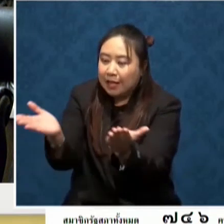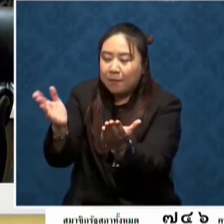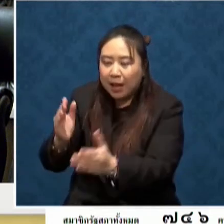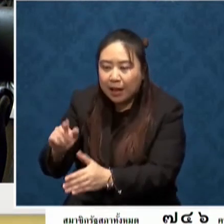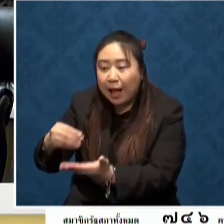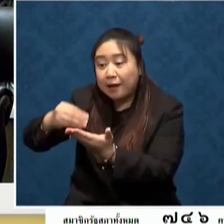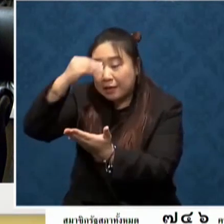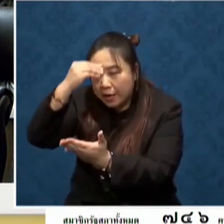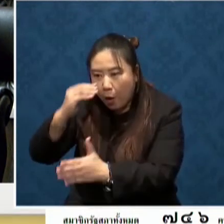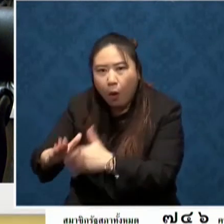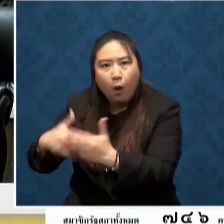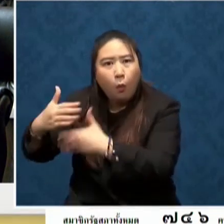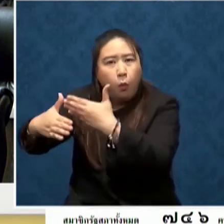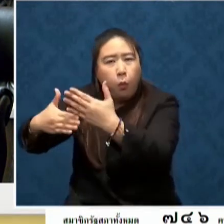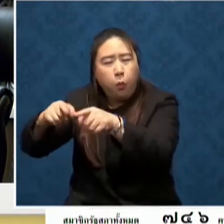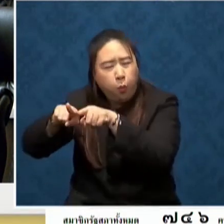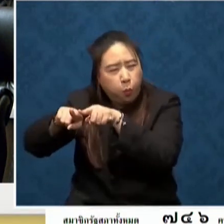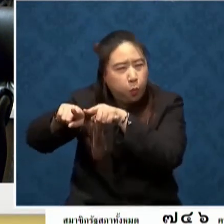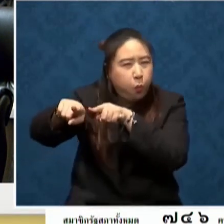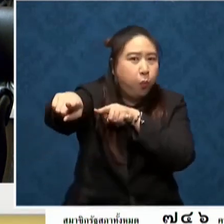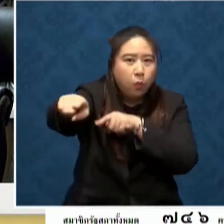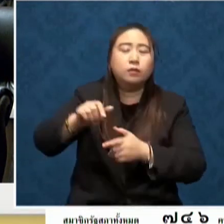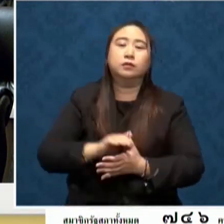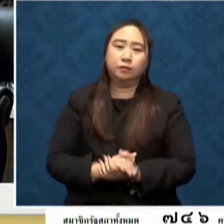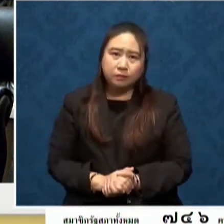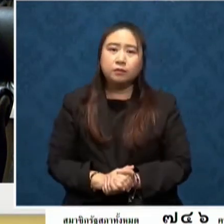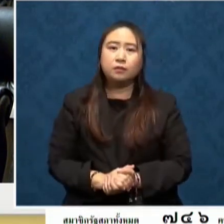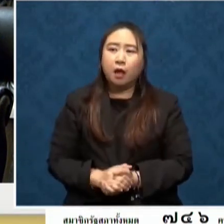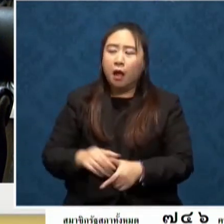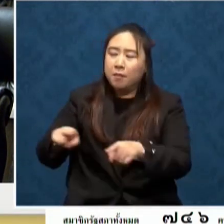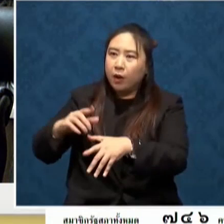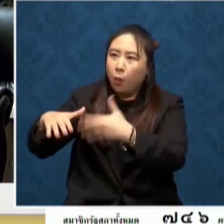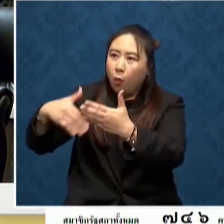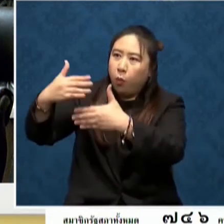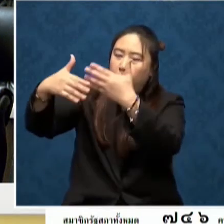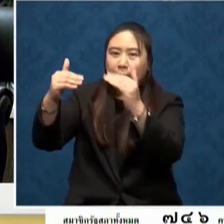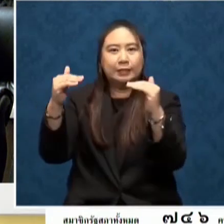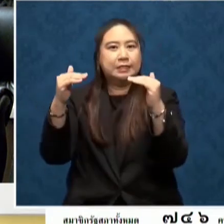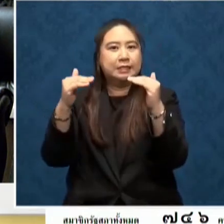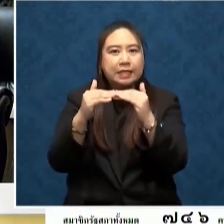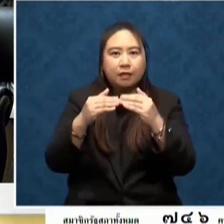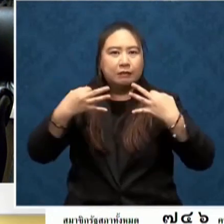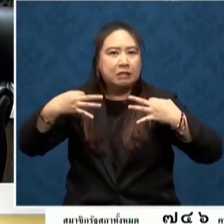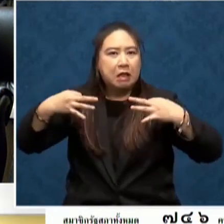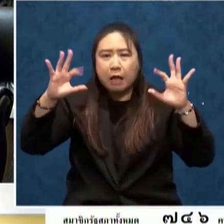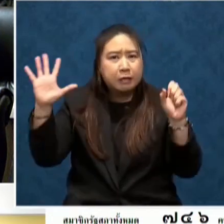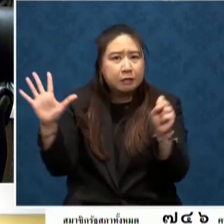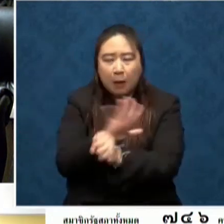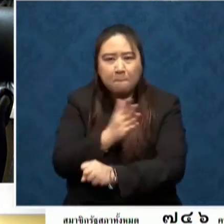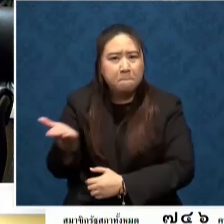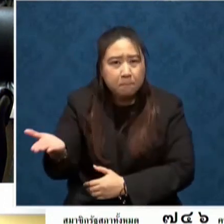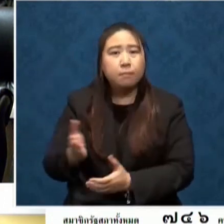้าไกลเก้าไปไกลกวาที่เป็นอยู่โบยบนไปด้สิทธิและเสริภาพอย่างเต็มที่